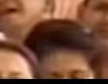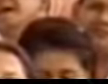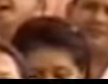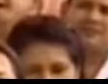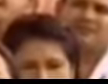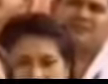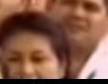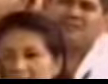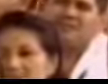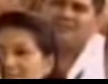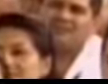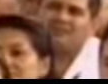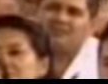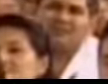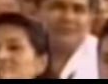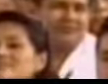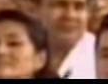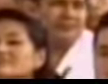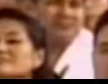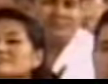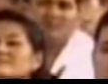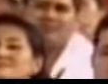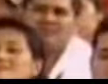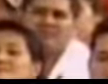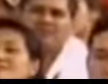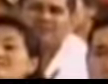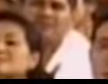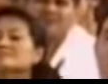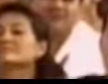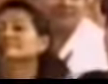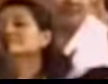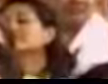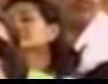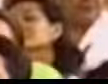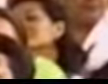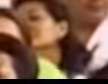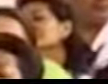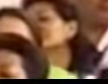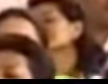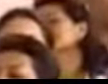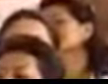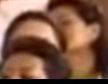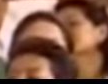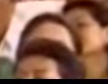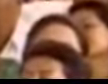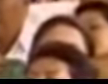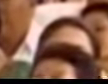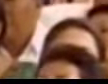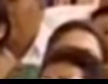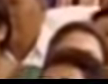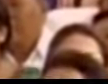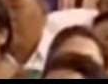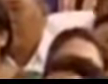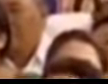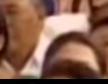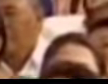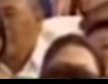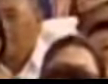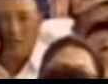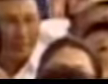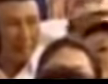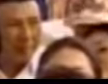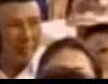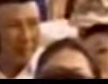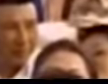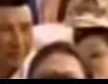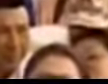tapungichi kaypimi kan y maihan kunaka yanga kulkita gastan yanga kulkita shitan nin chinapas kashna hambi wasikunatami